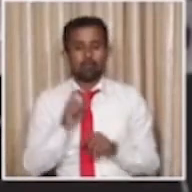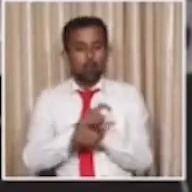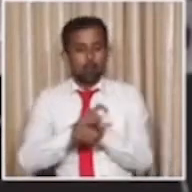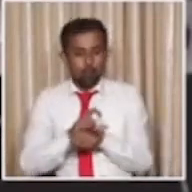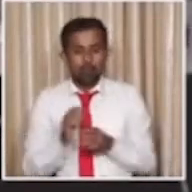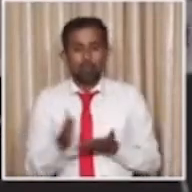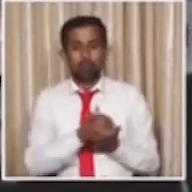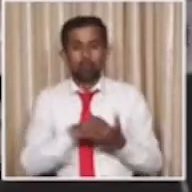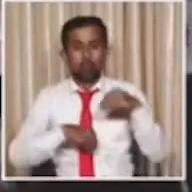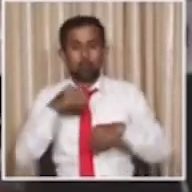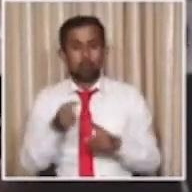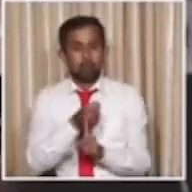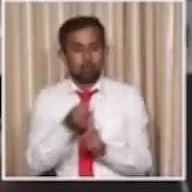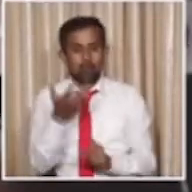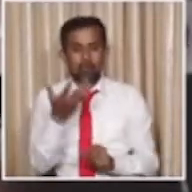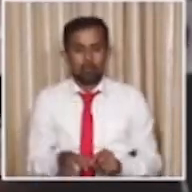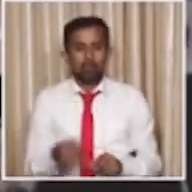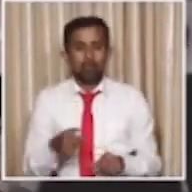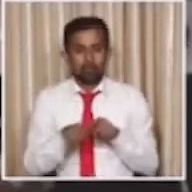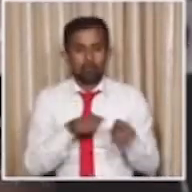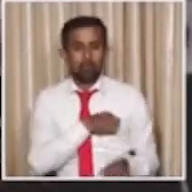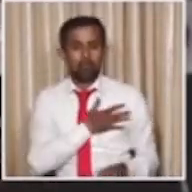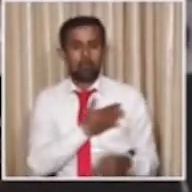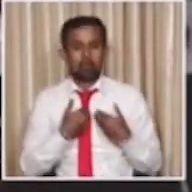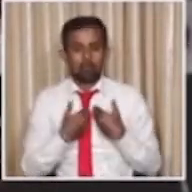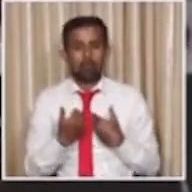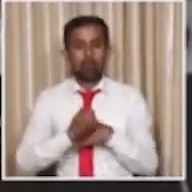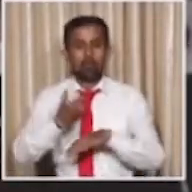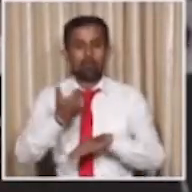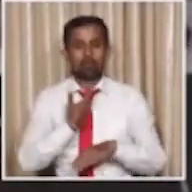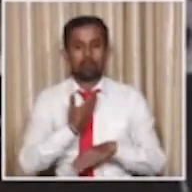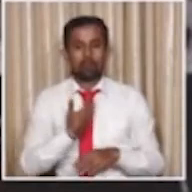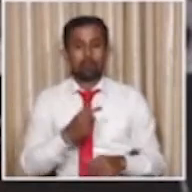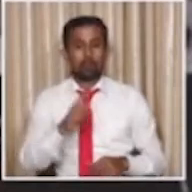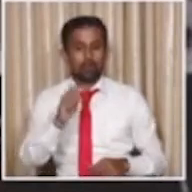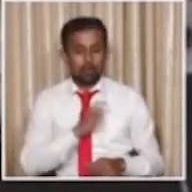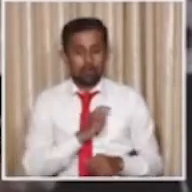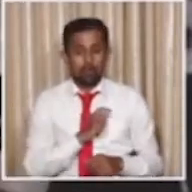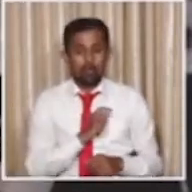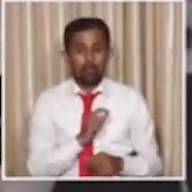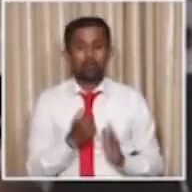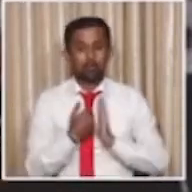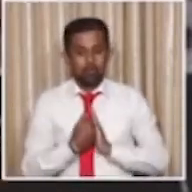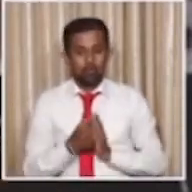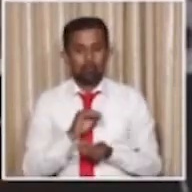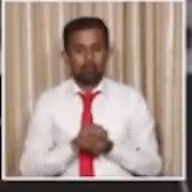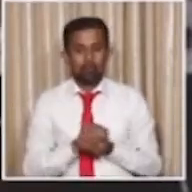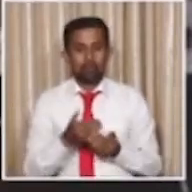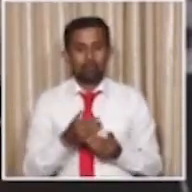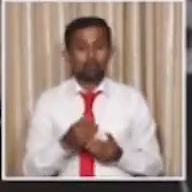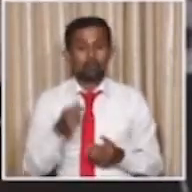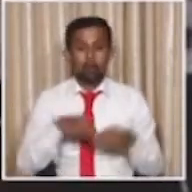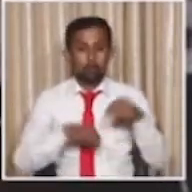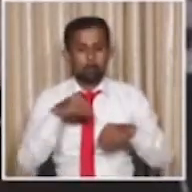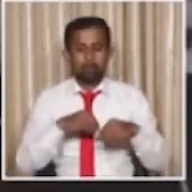කියලා මේක සම්පූර්ණ දේශපාලනීකරණයක් කියලා. එහෙමයි අපෙන් පලිගත්තේ. අපිට තියෙන්නේ හම්බ කරපු දෙකට කීර්තිනාමය විතරයි. ඉතුරු දෙයක් හම්බ කරලා